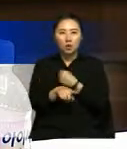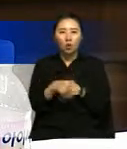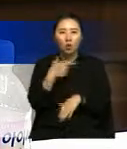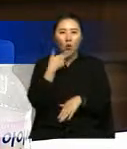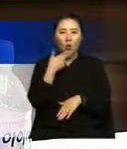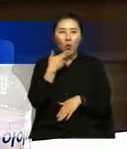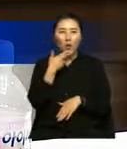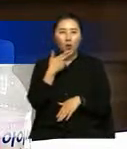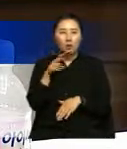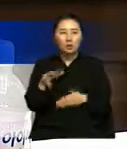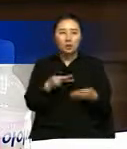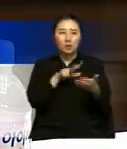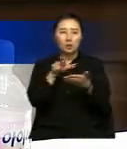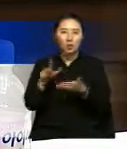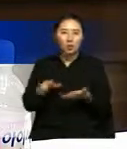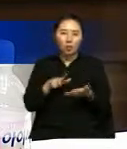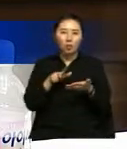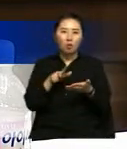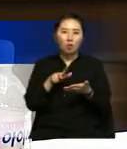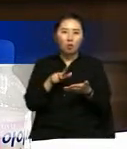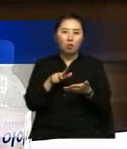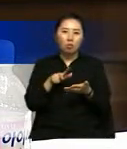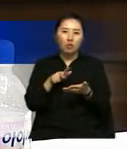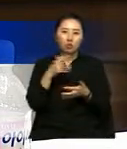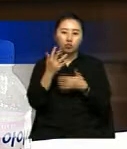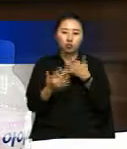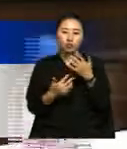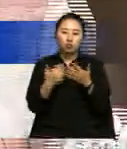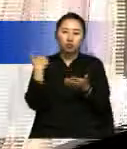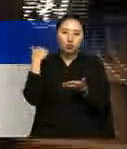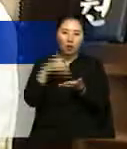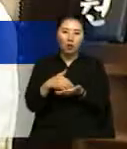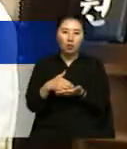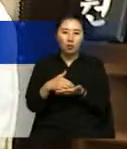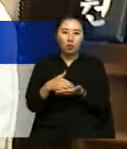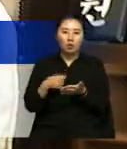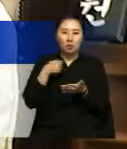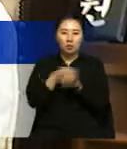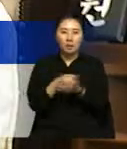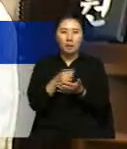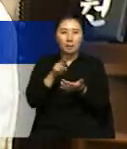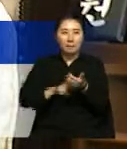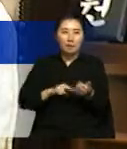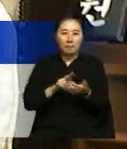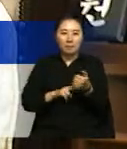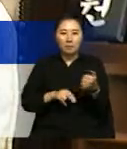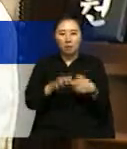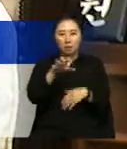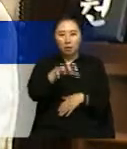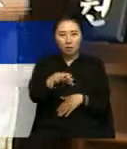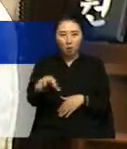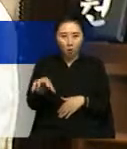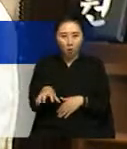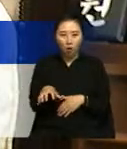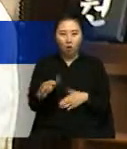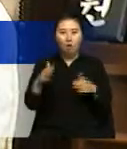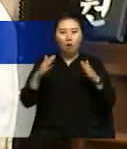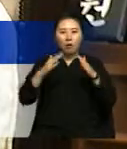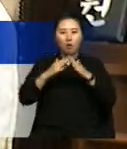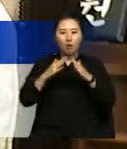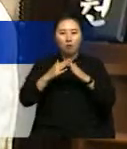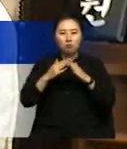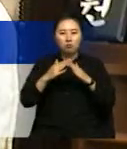없다. 근데 또 여기서는 자원수납금 결정을 한 거라고 하니까. 판매하고 있던 판매처와의 거리도